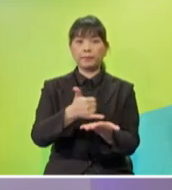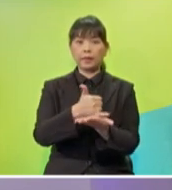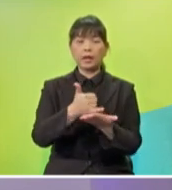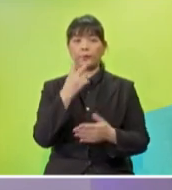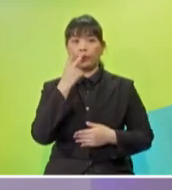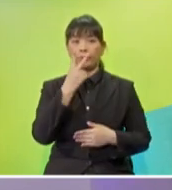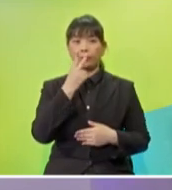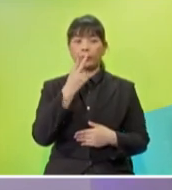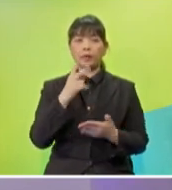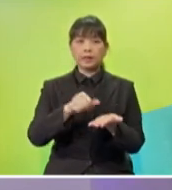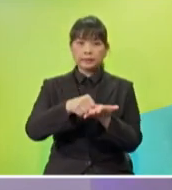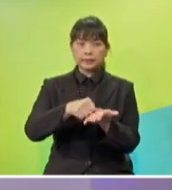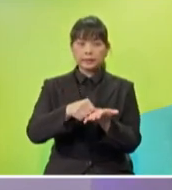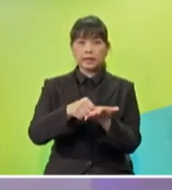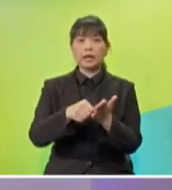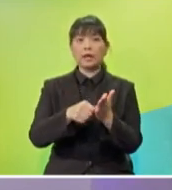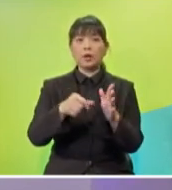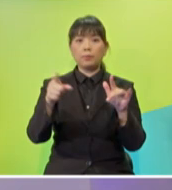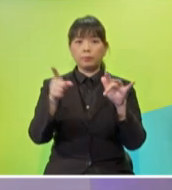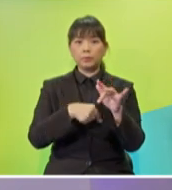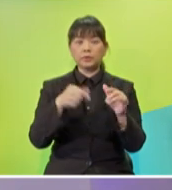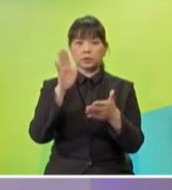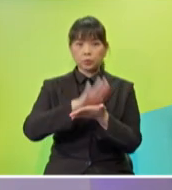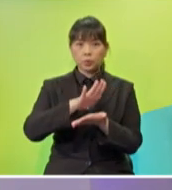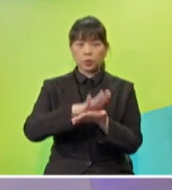dada ataupun tim sekolah